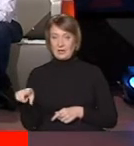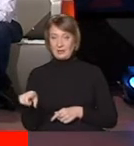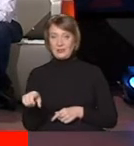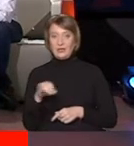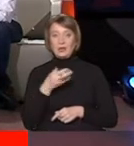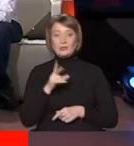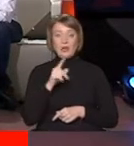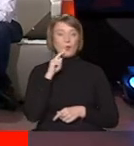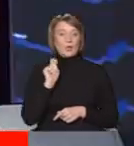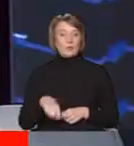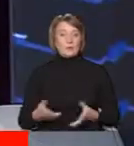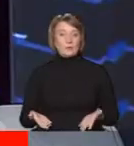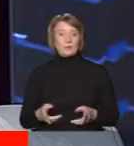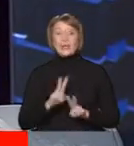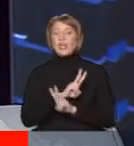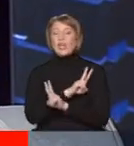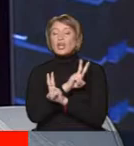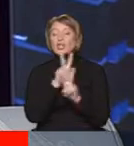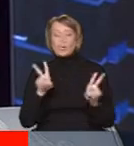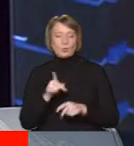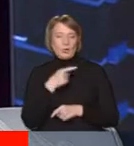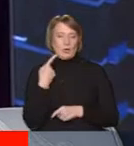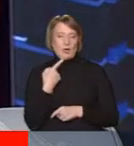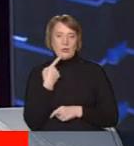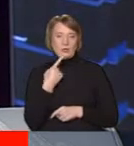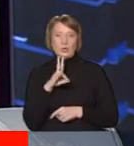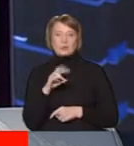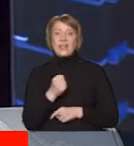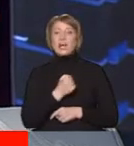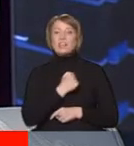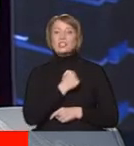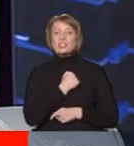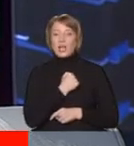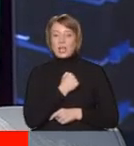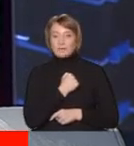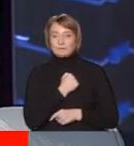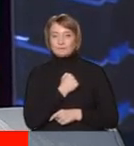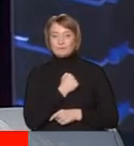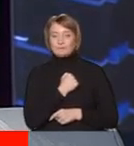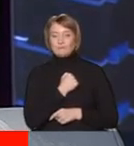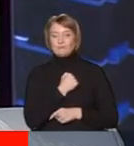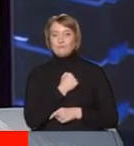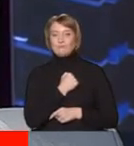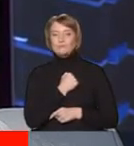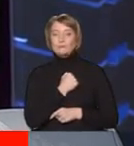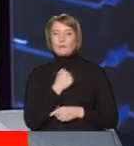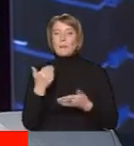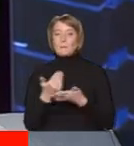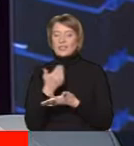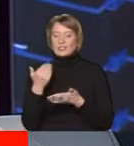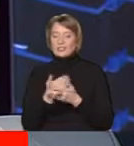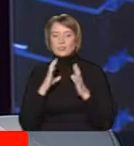України і Київ для світу. Ніхто про це не каже. На жаль, в цьому медійному світі і